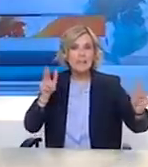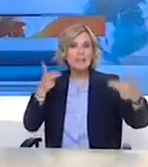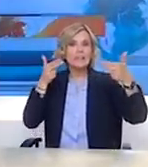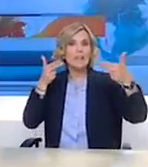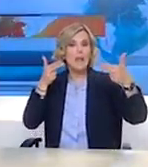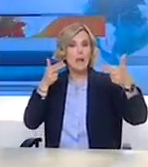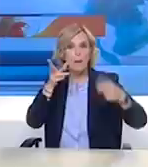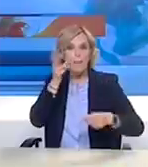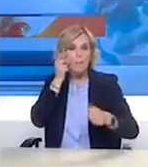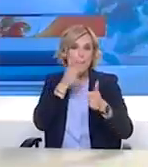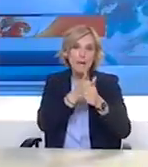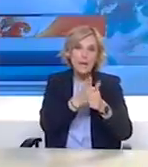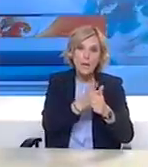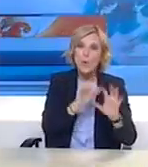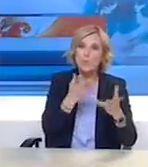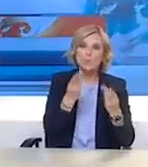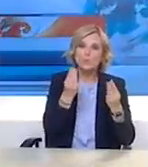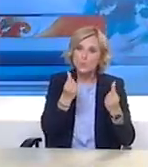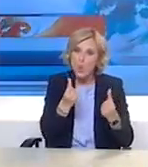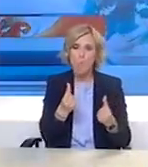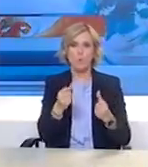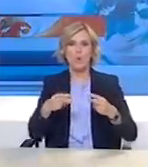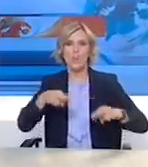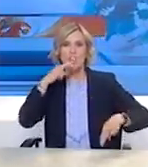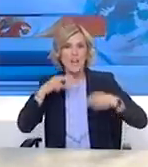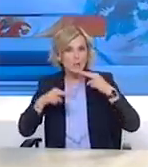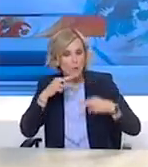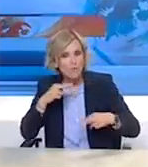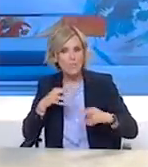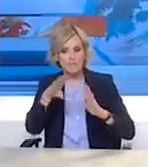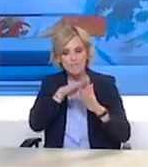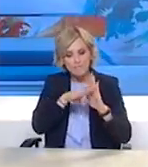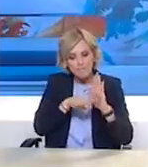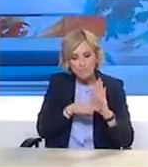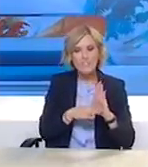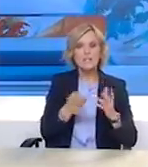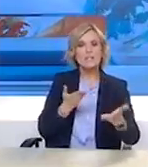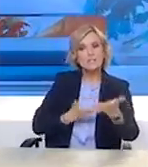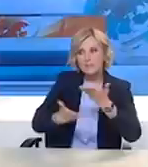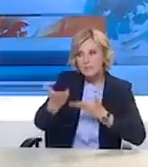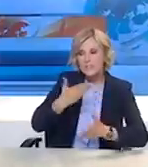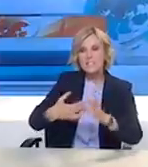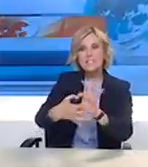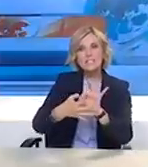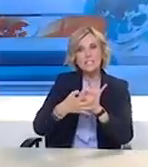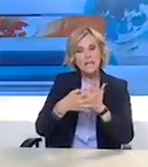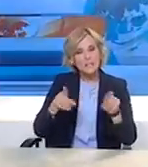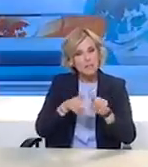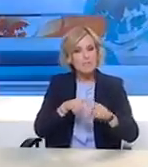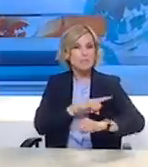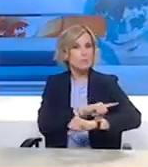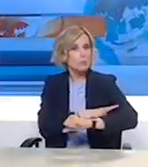τηλεπαρακολούθησης στη ρύθμιση του σαχαρώδη διαβήτη στη συνεργασία με τον γιατρό και να γίνεται η επαφή με το σύστημα υγείας όταν είναι αυτό